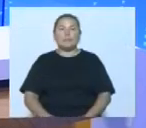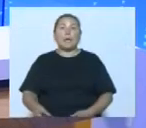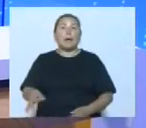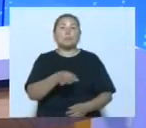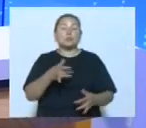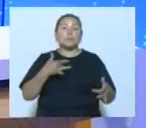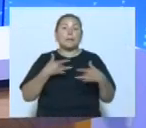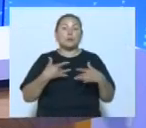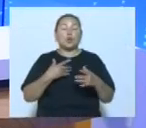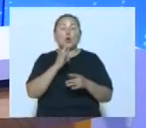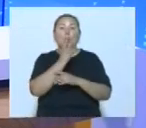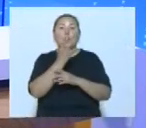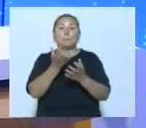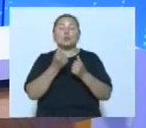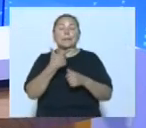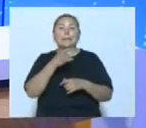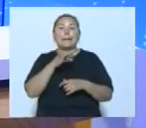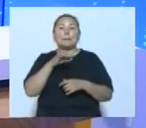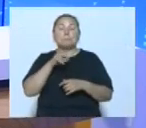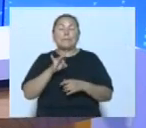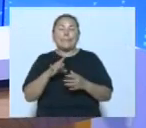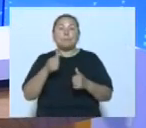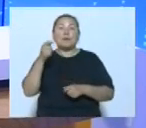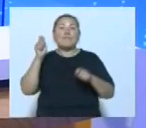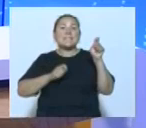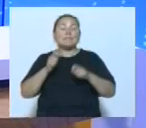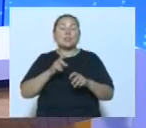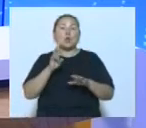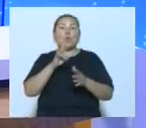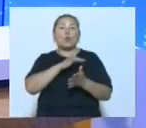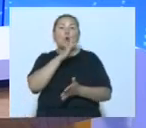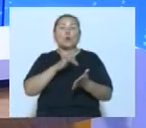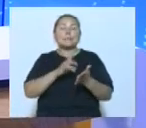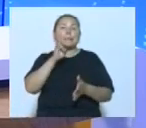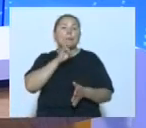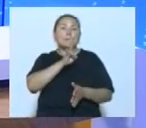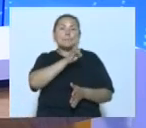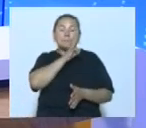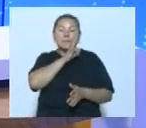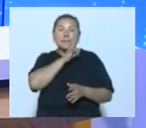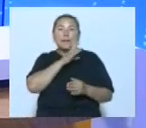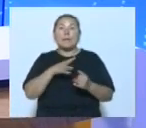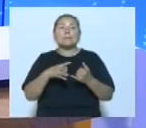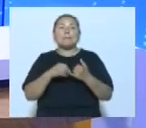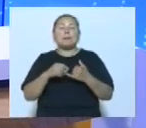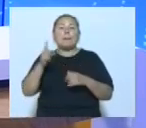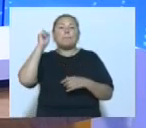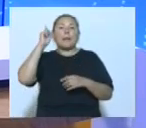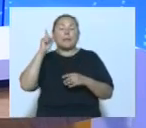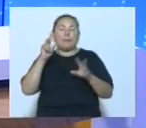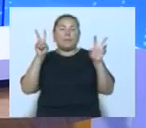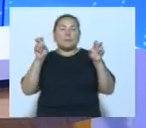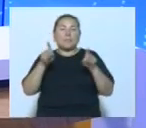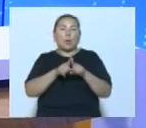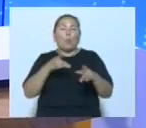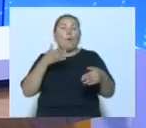Областной театр кукол получил гран-при на международном фестивале в городе Новосибирске. Они поставили спектакль «Земля предков». Отметим, что в